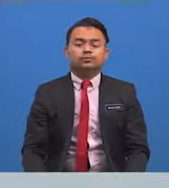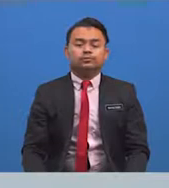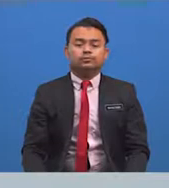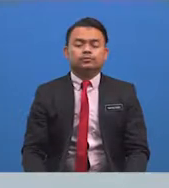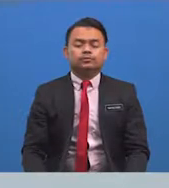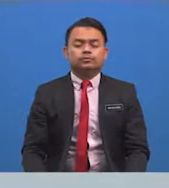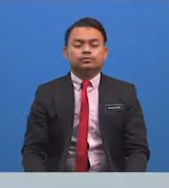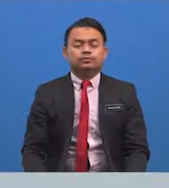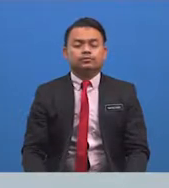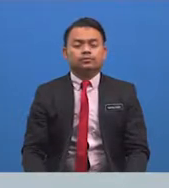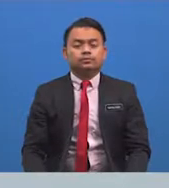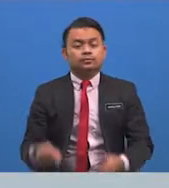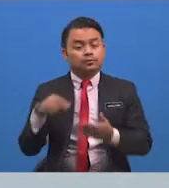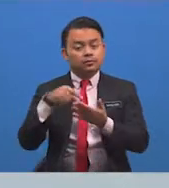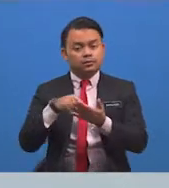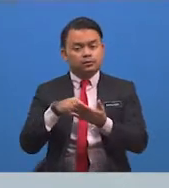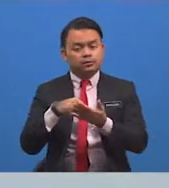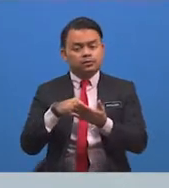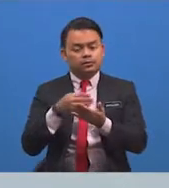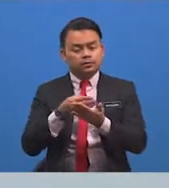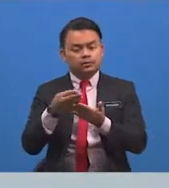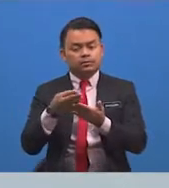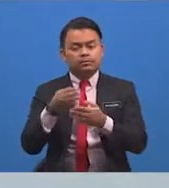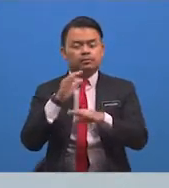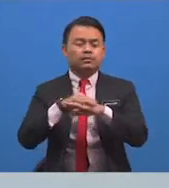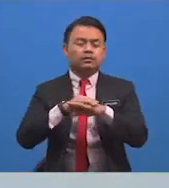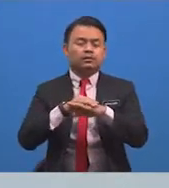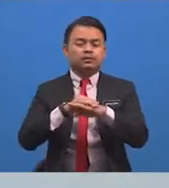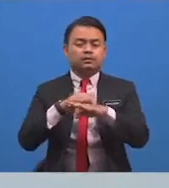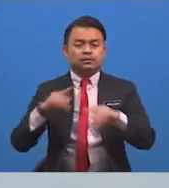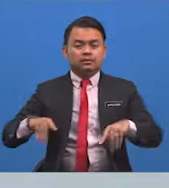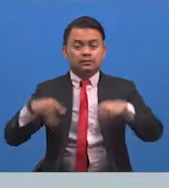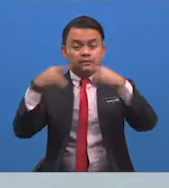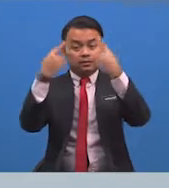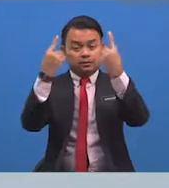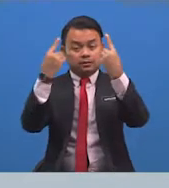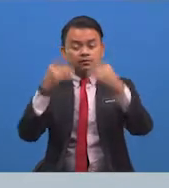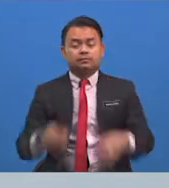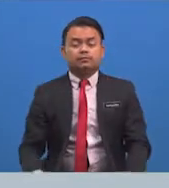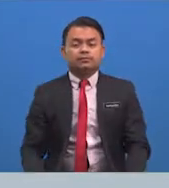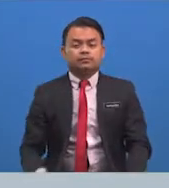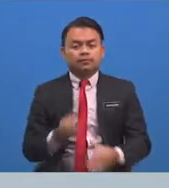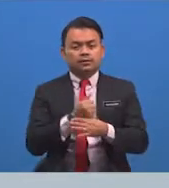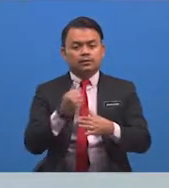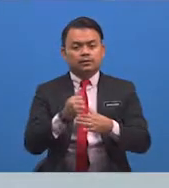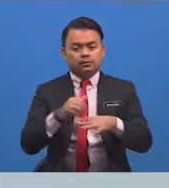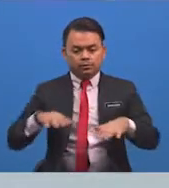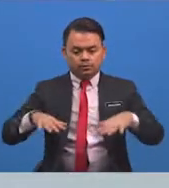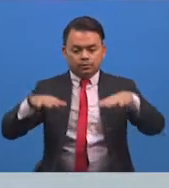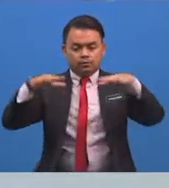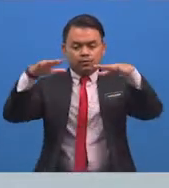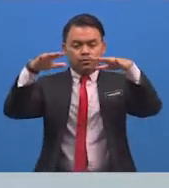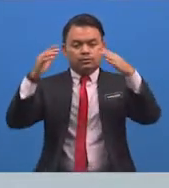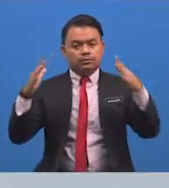Perkara ini membawa banyak kesan, antaranya ialah banjir besar dan